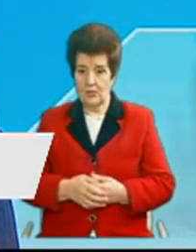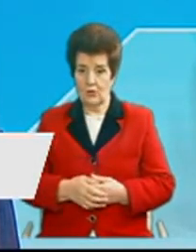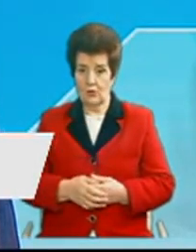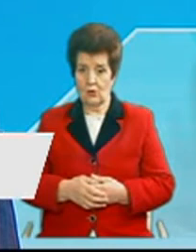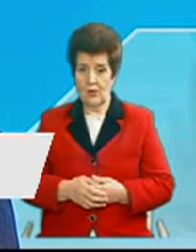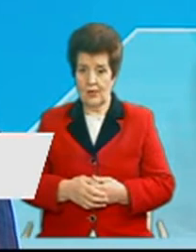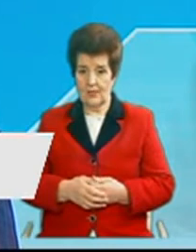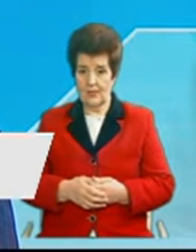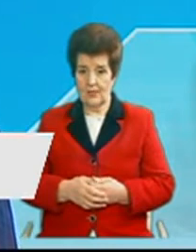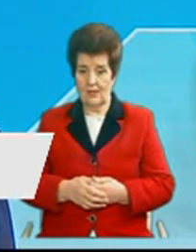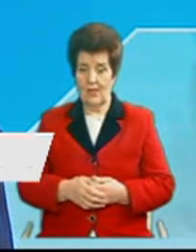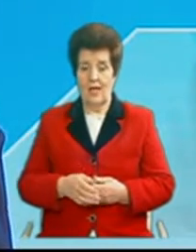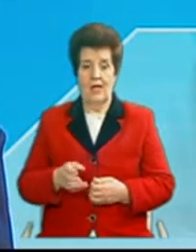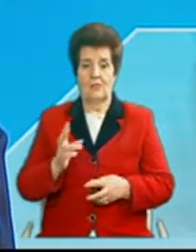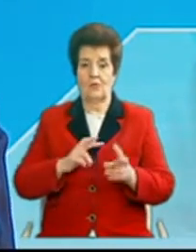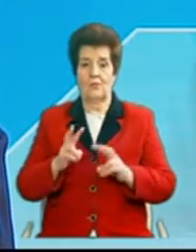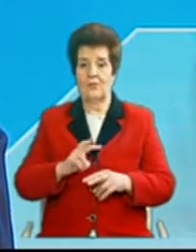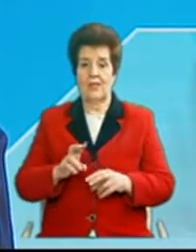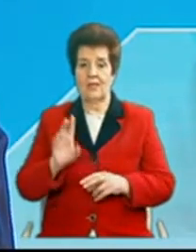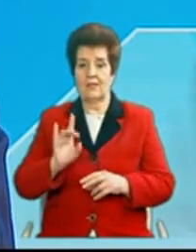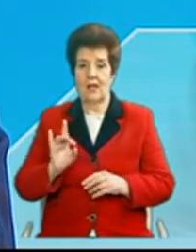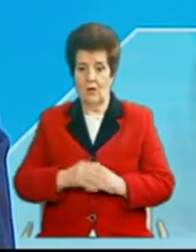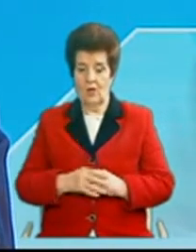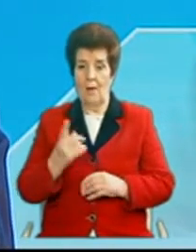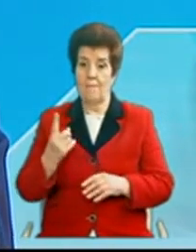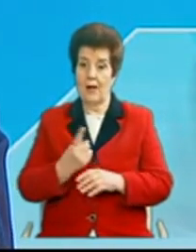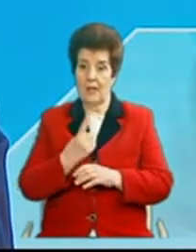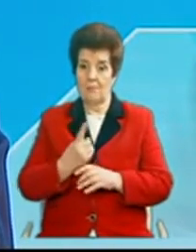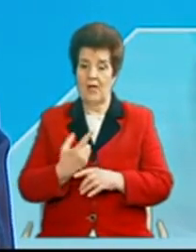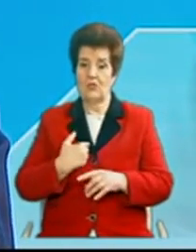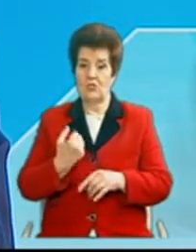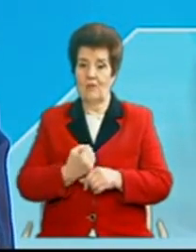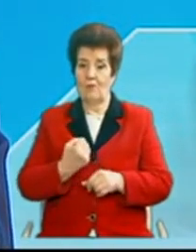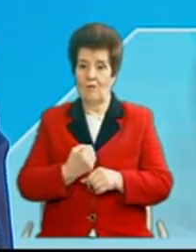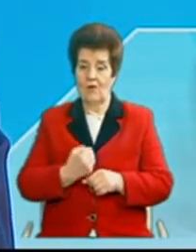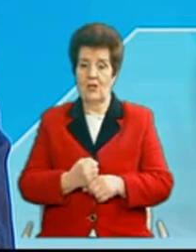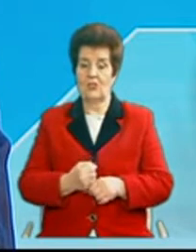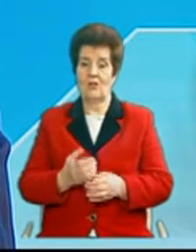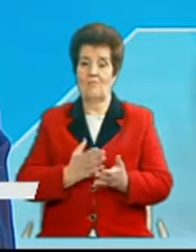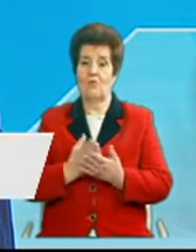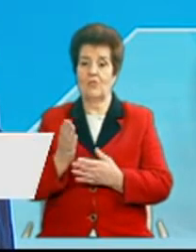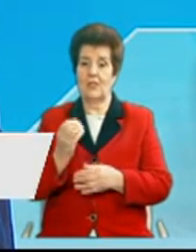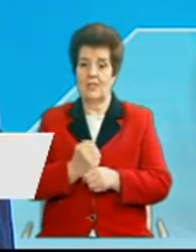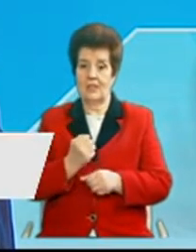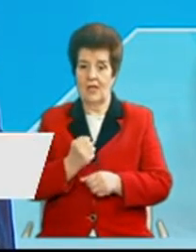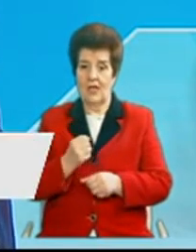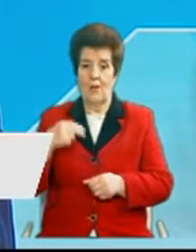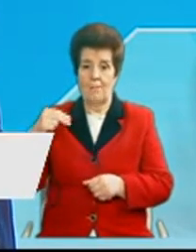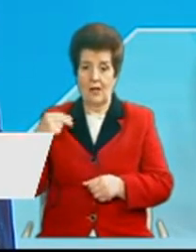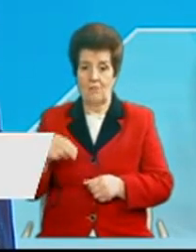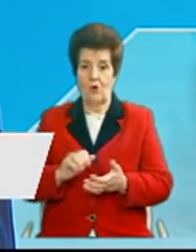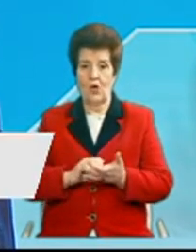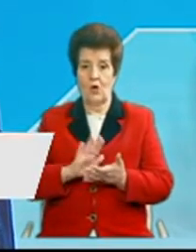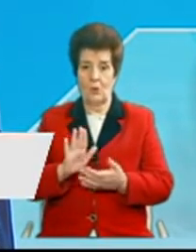măgulit moliciunea scaunului. De aceea cred că prima ce voi face venind în funcția de președinte, voi refuza